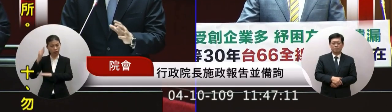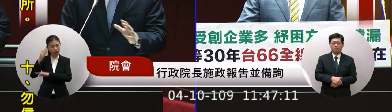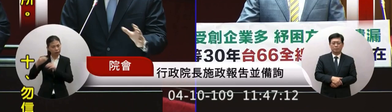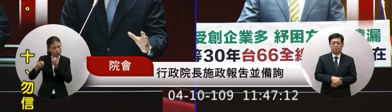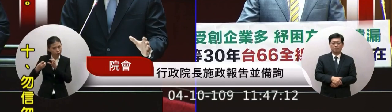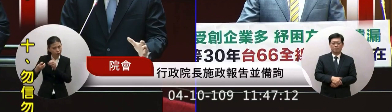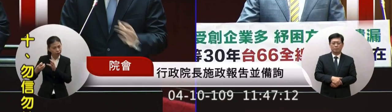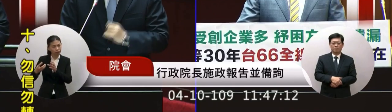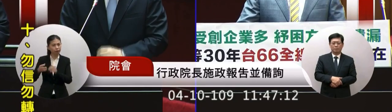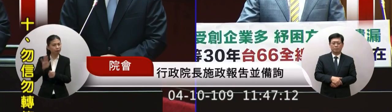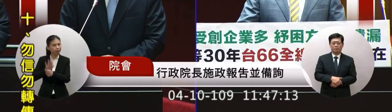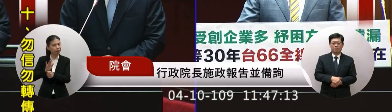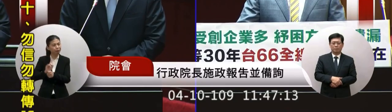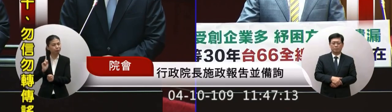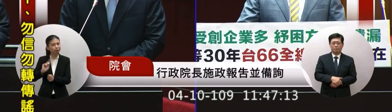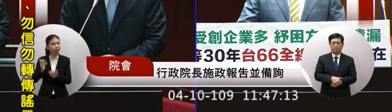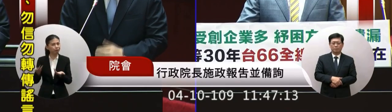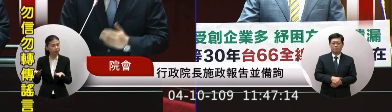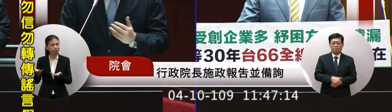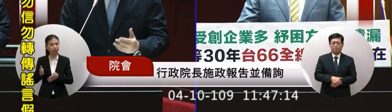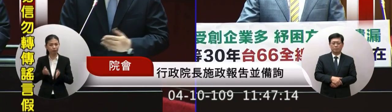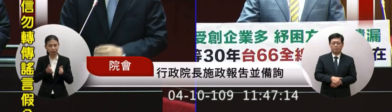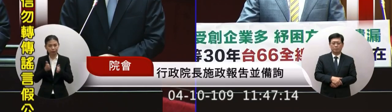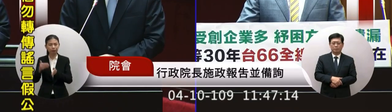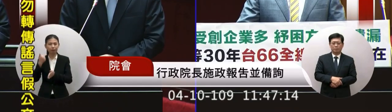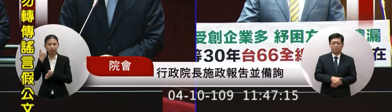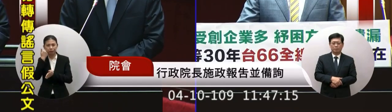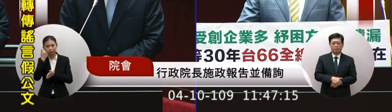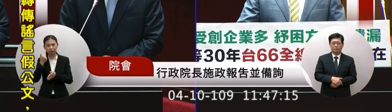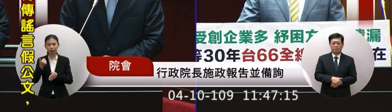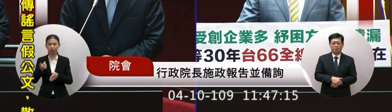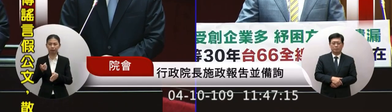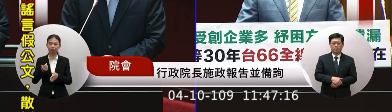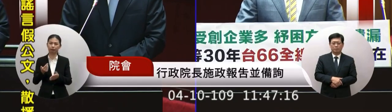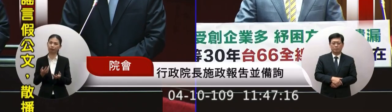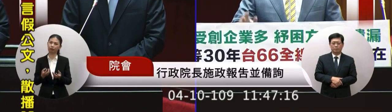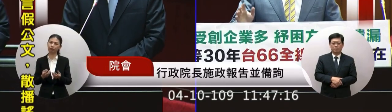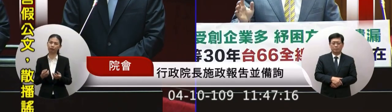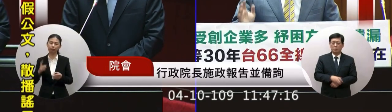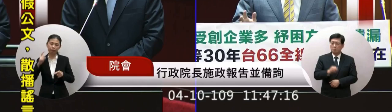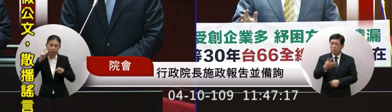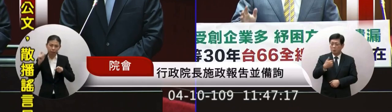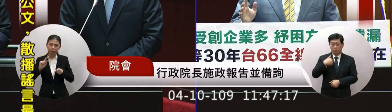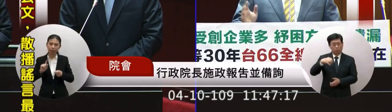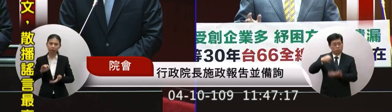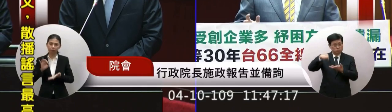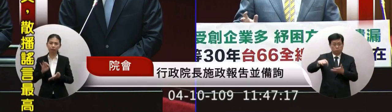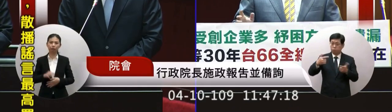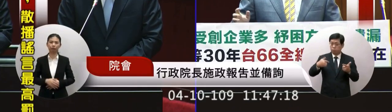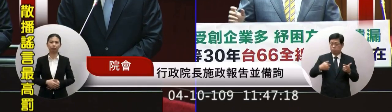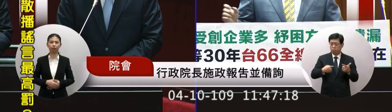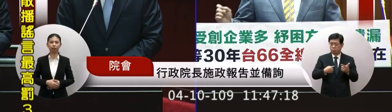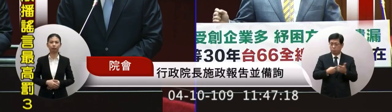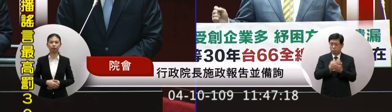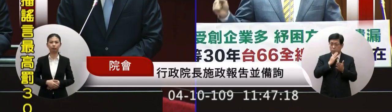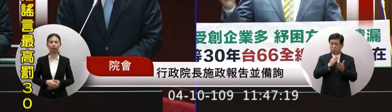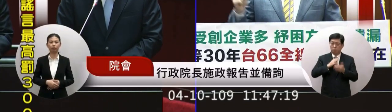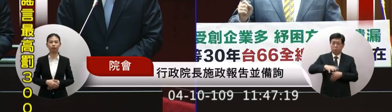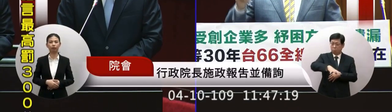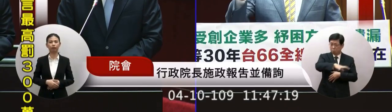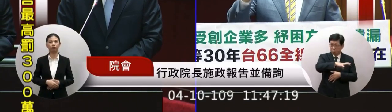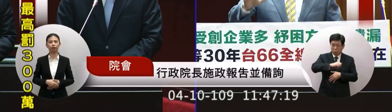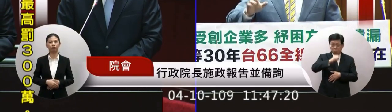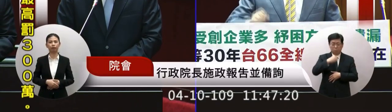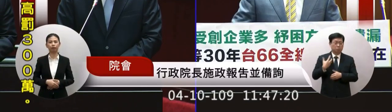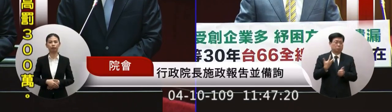来这个用什么方式能够来协助他们。 对，因为我所提到的并不是说这个全部的担